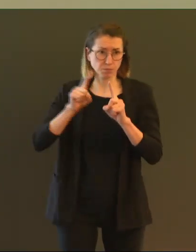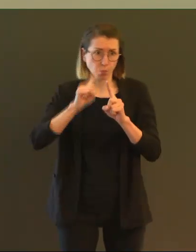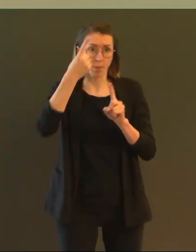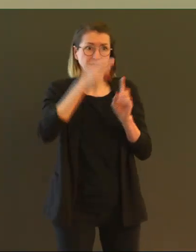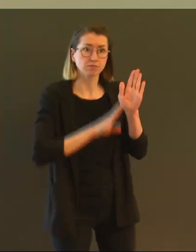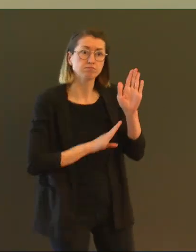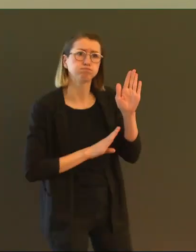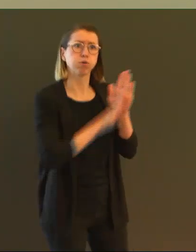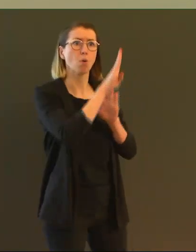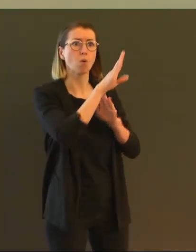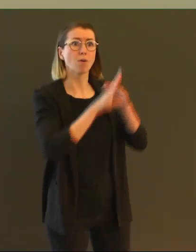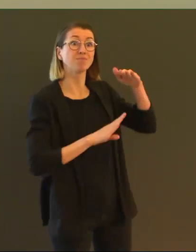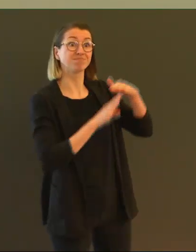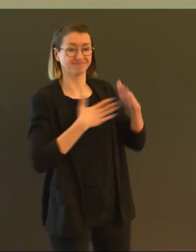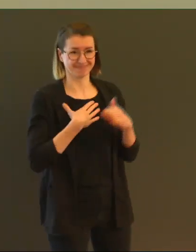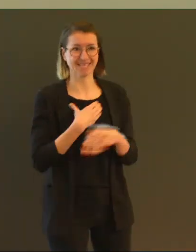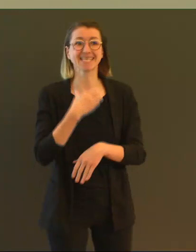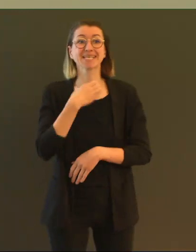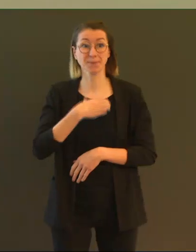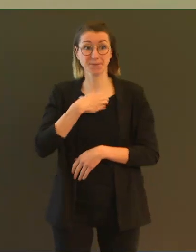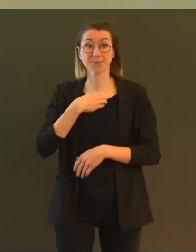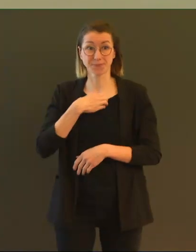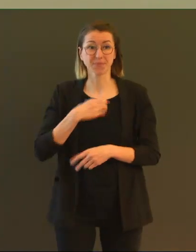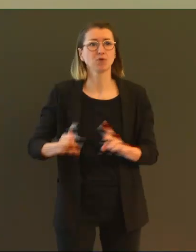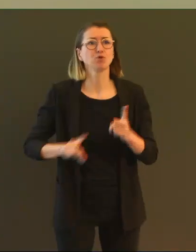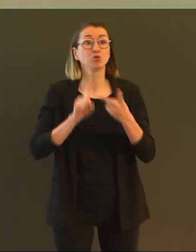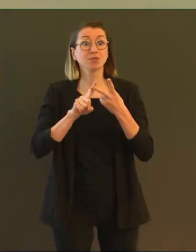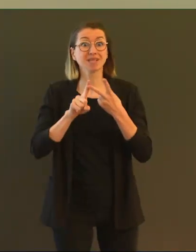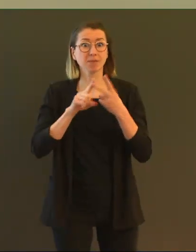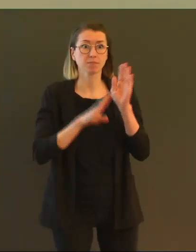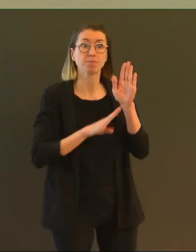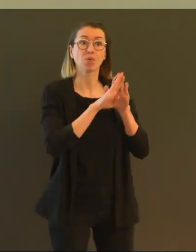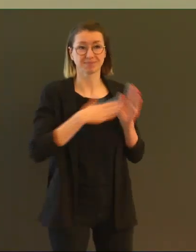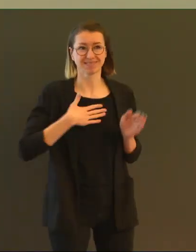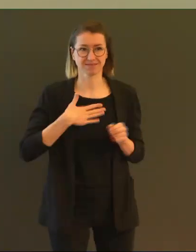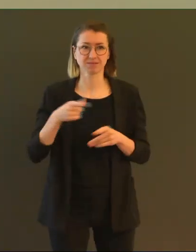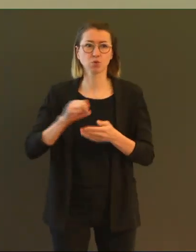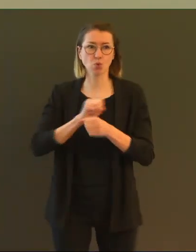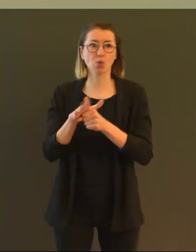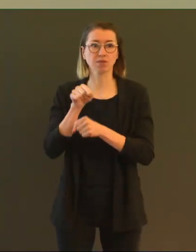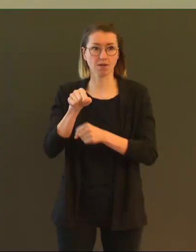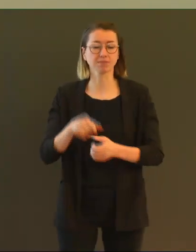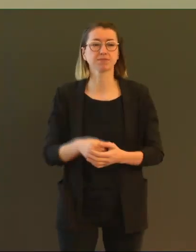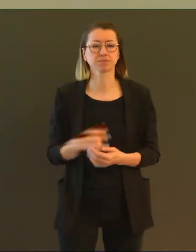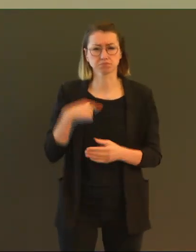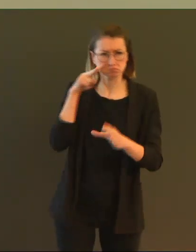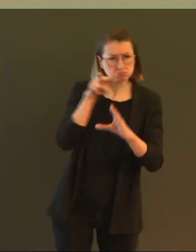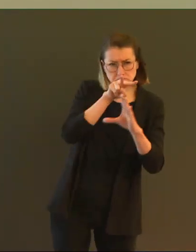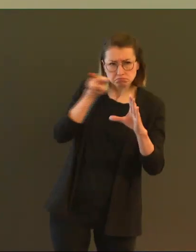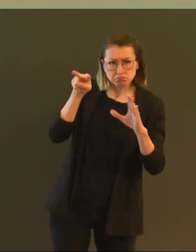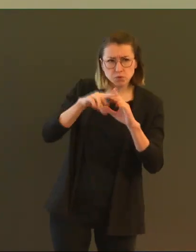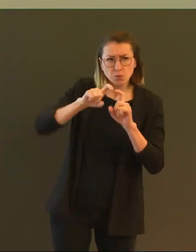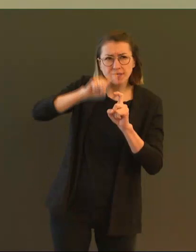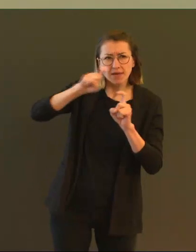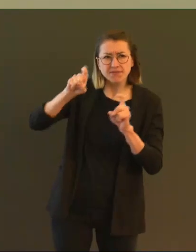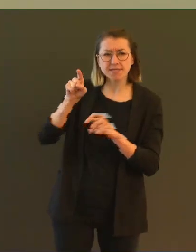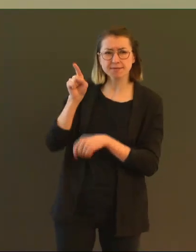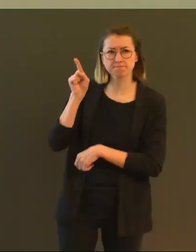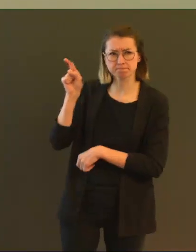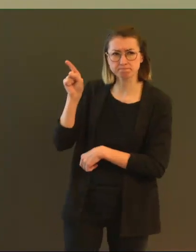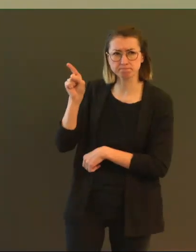voyez aussi, globalement parlant, cet indicateur n'a pas montré d'évolution péjorative durant